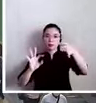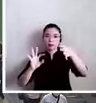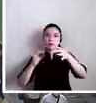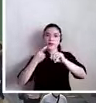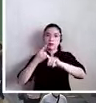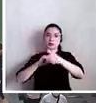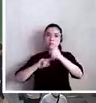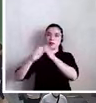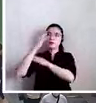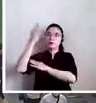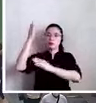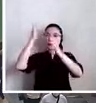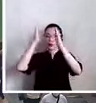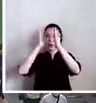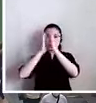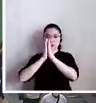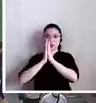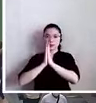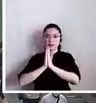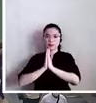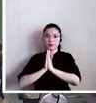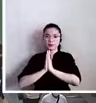you. Amen.